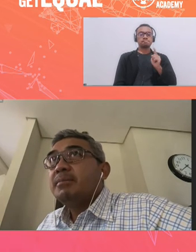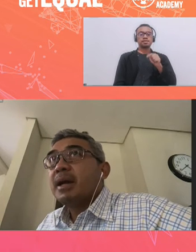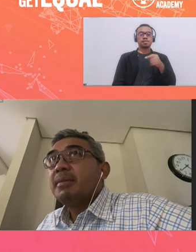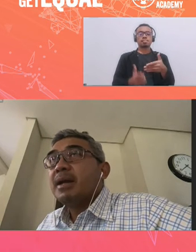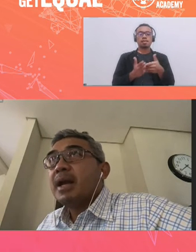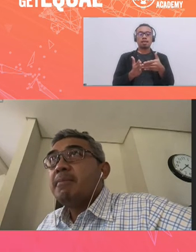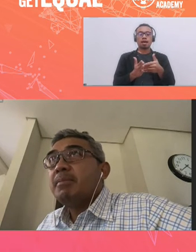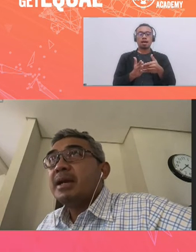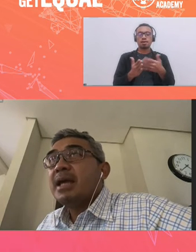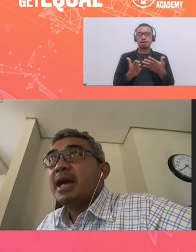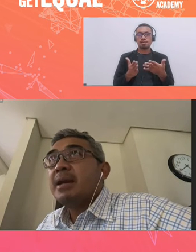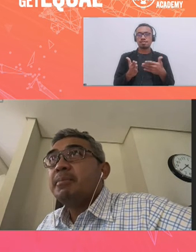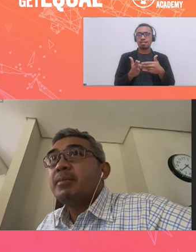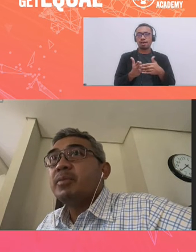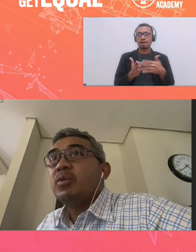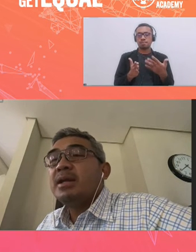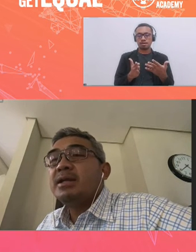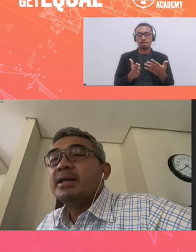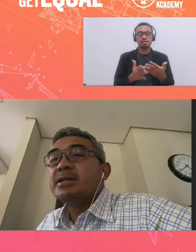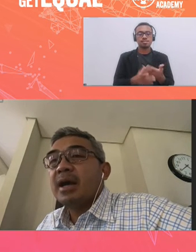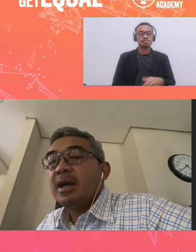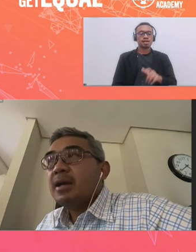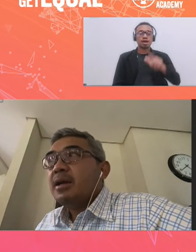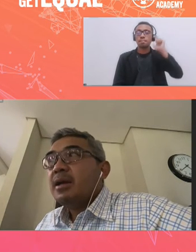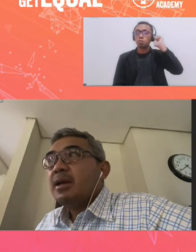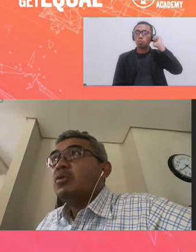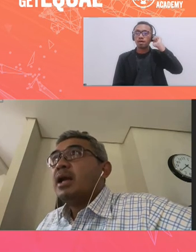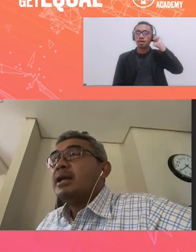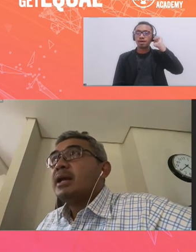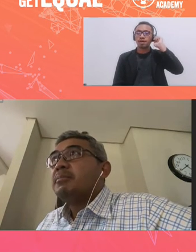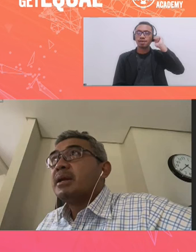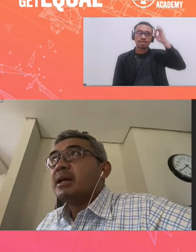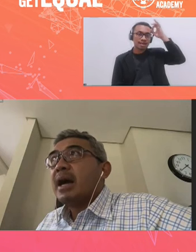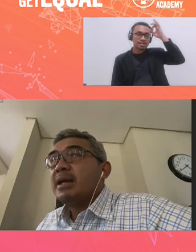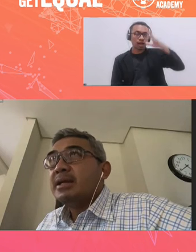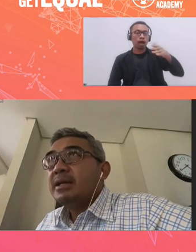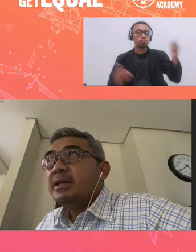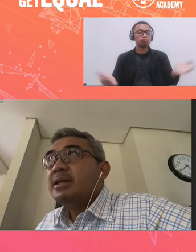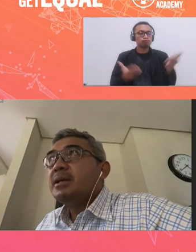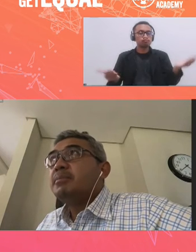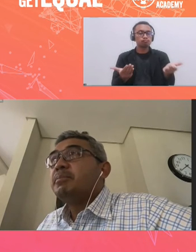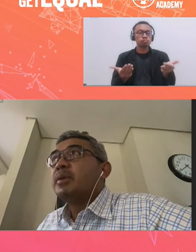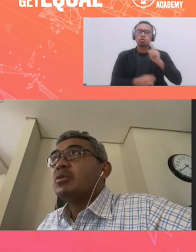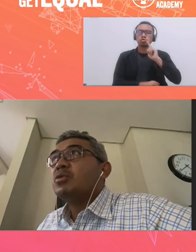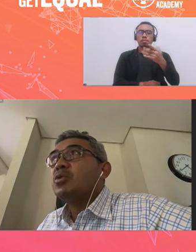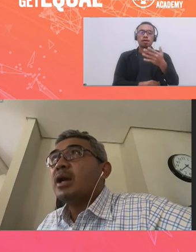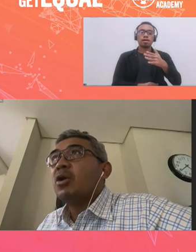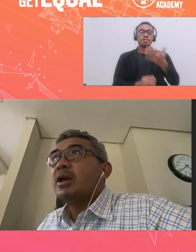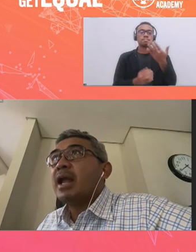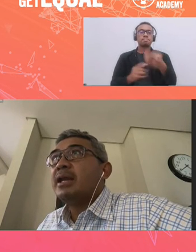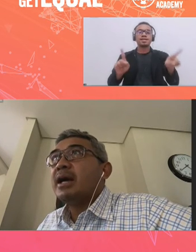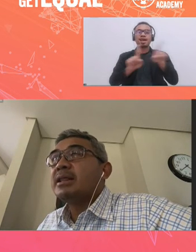menghadapi bagaimana pemberdayaan perempuan di desa. Mulai dari pernikahan dini,